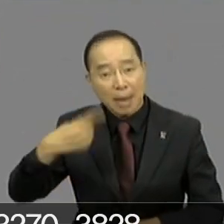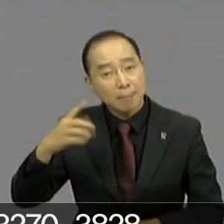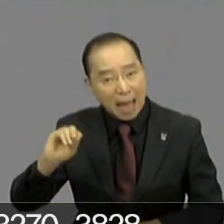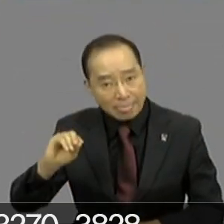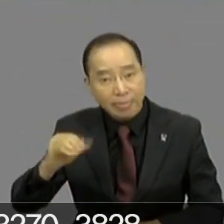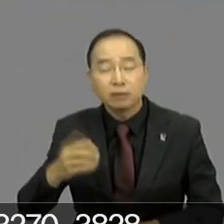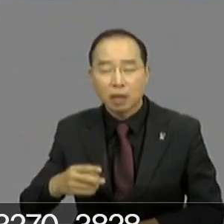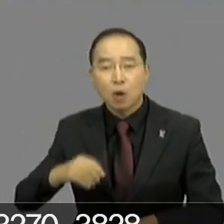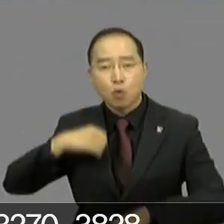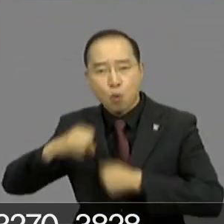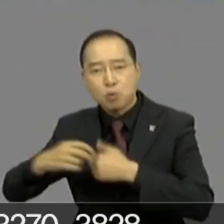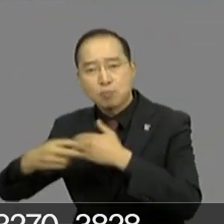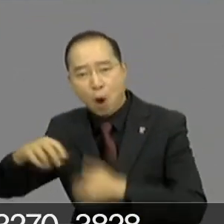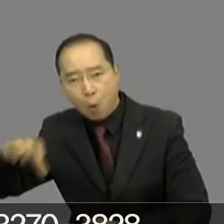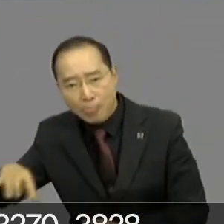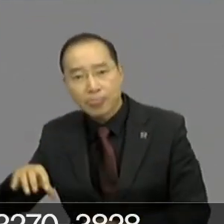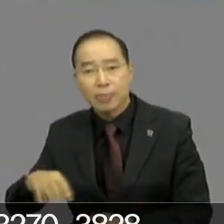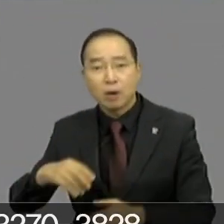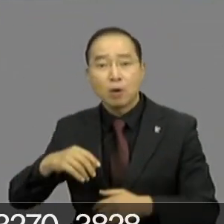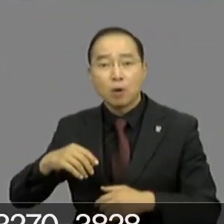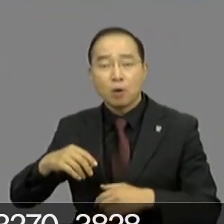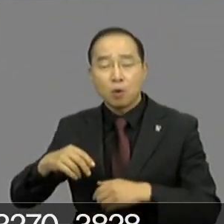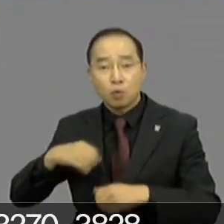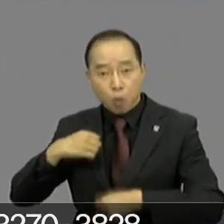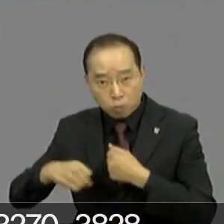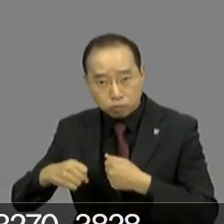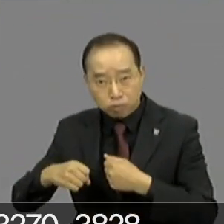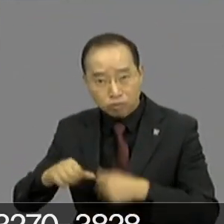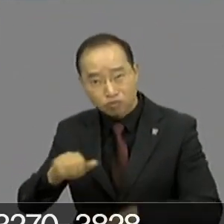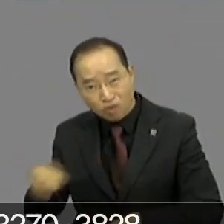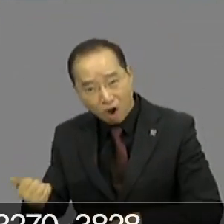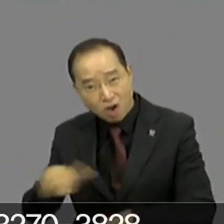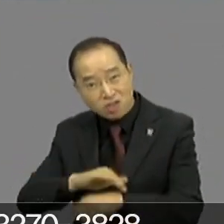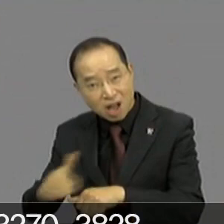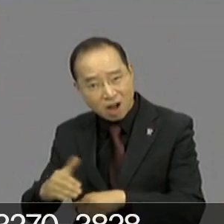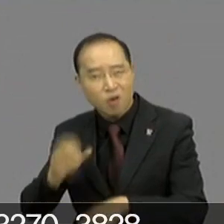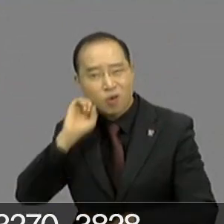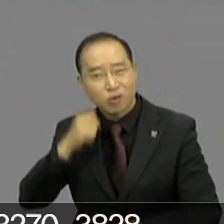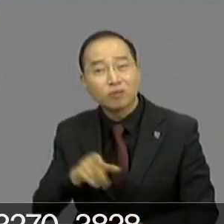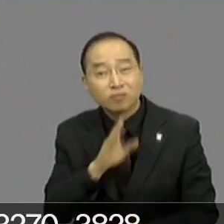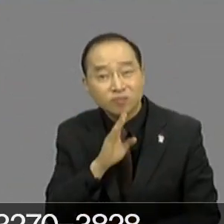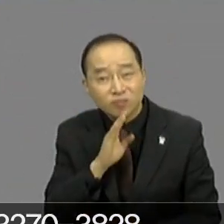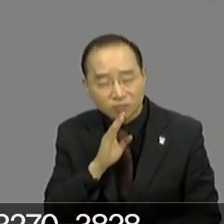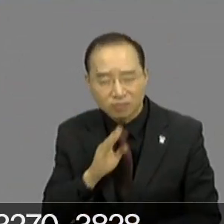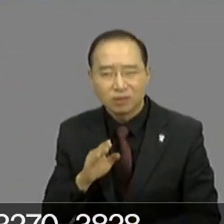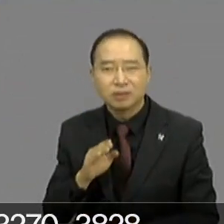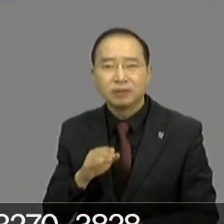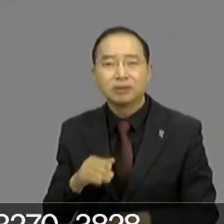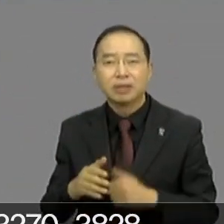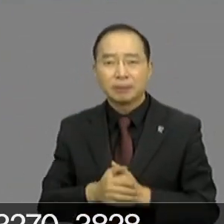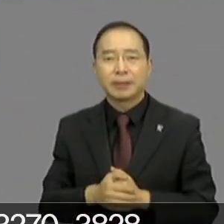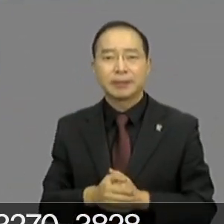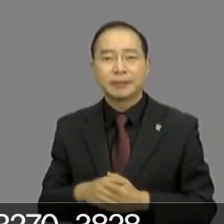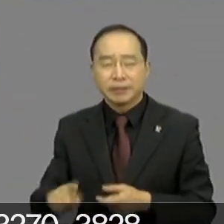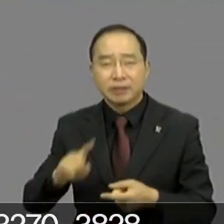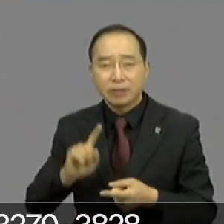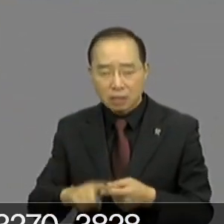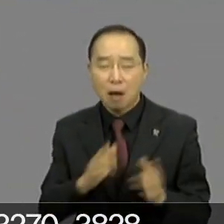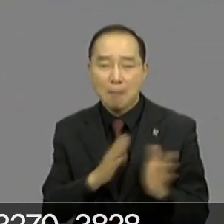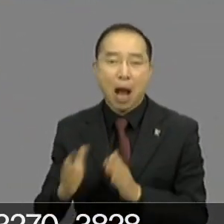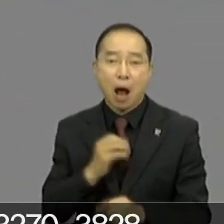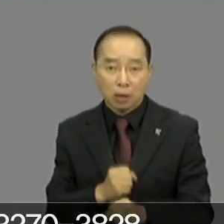또 0 0 어그 저 그 특히 장흥에 하는 게 굉장히 힘들지 않습니까 나 꼴 당하고 장려하는 이런것들을